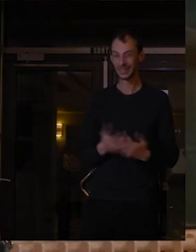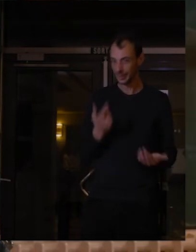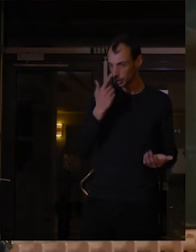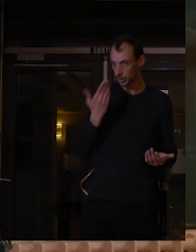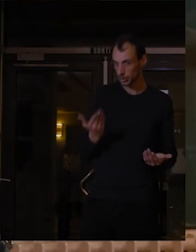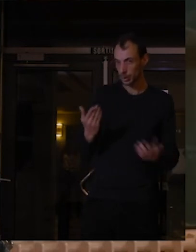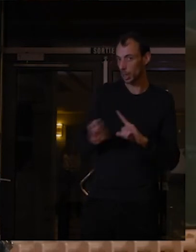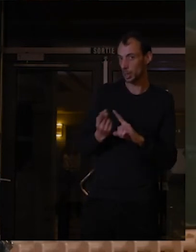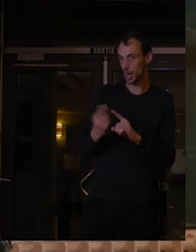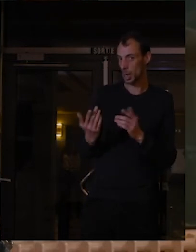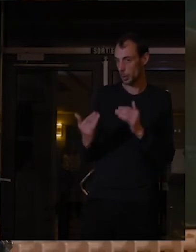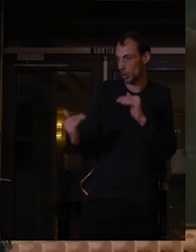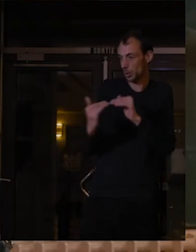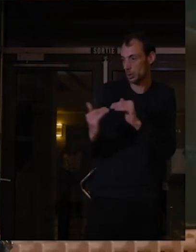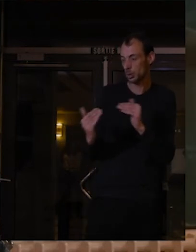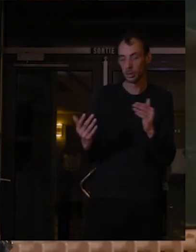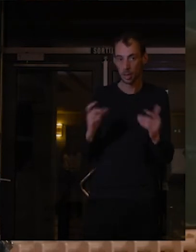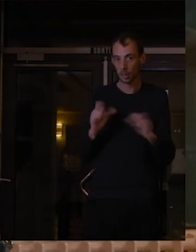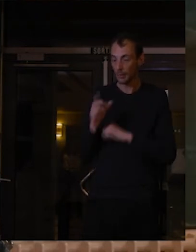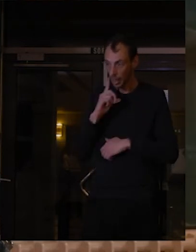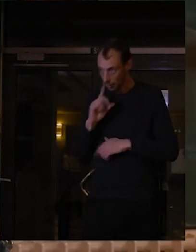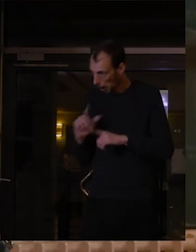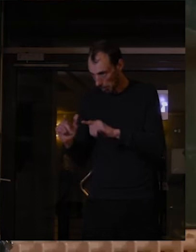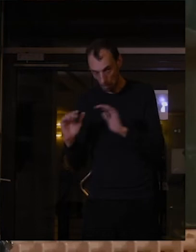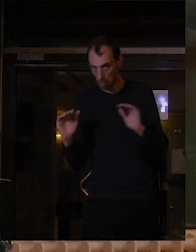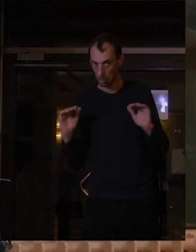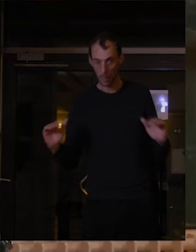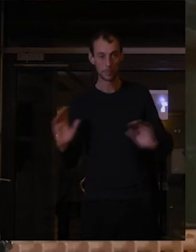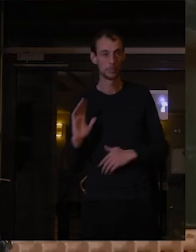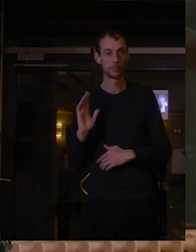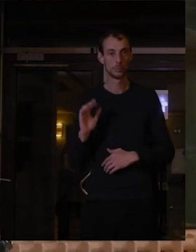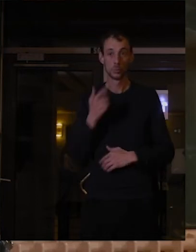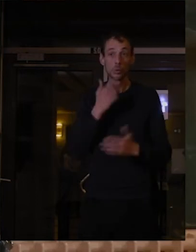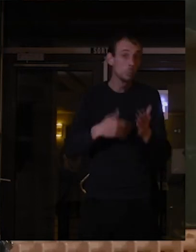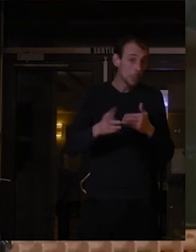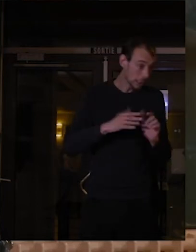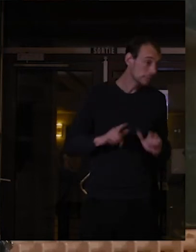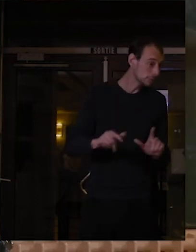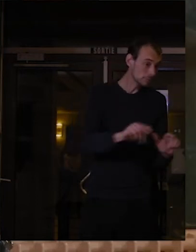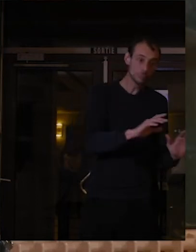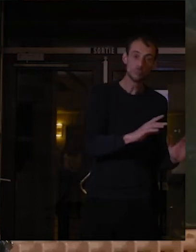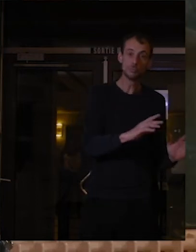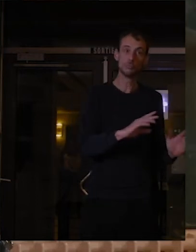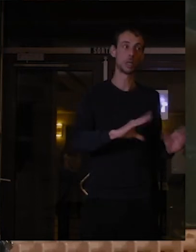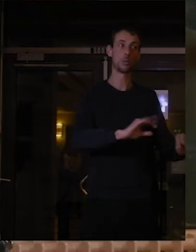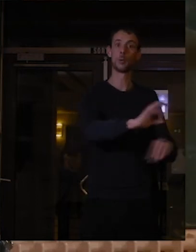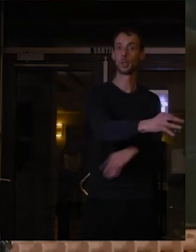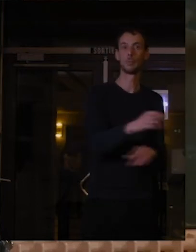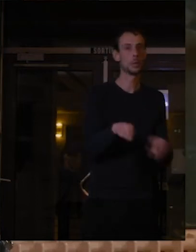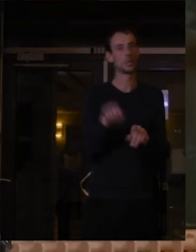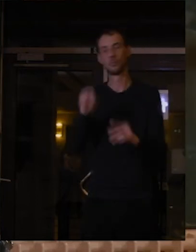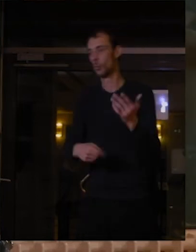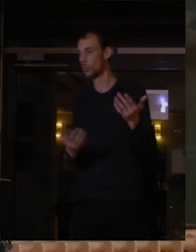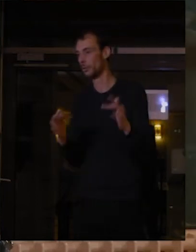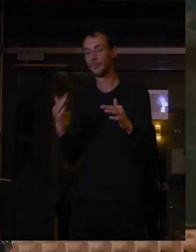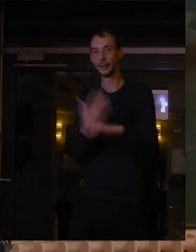parité pour que les femmes soient autant présentes. Elles sont présentes dans la profession, mais qu'il faut qu'elles soient présentes